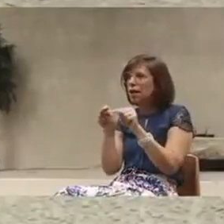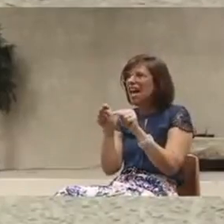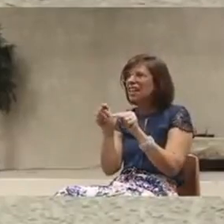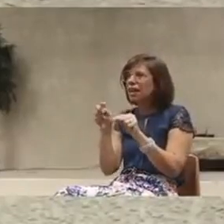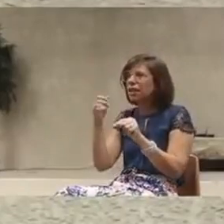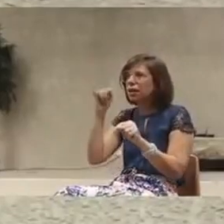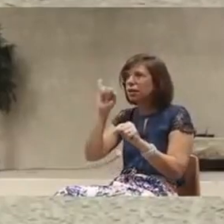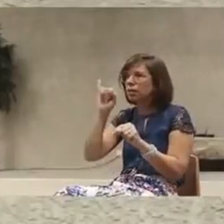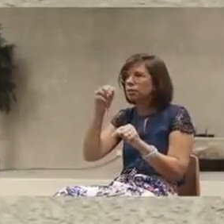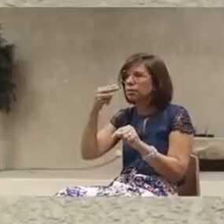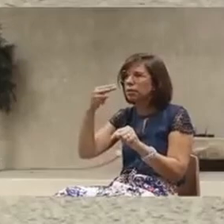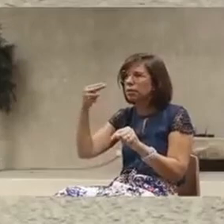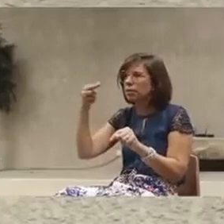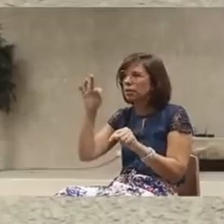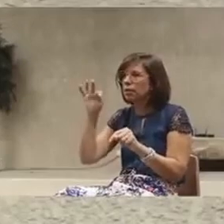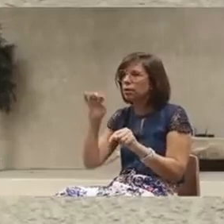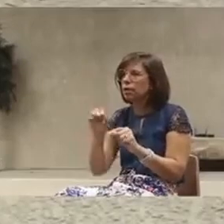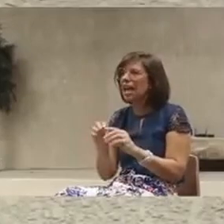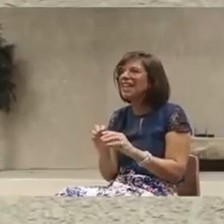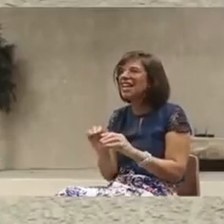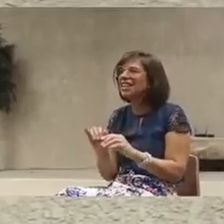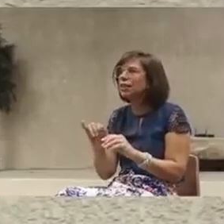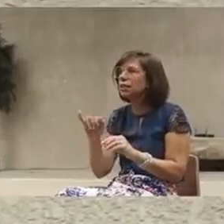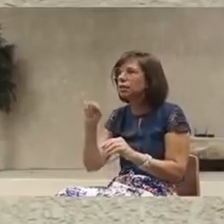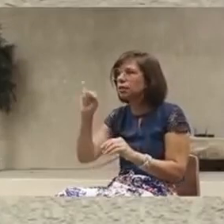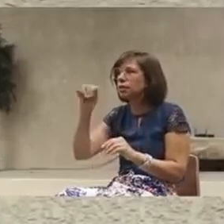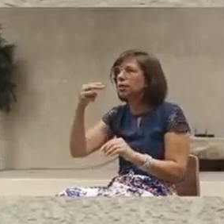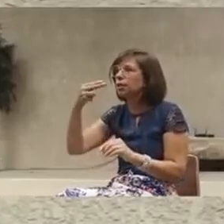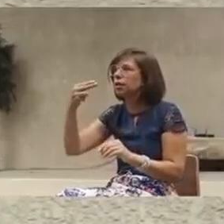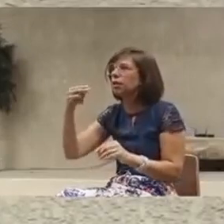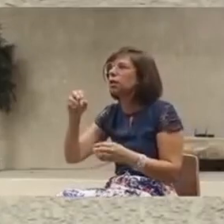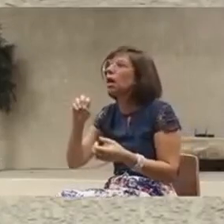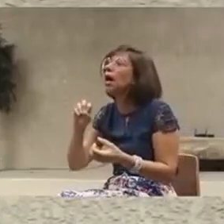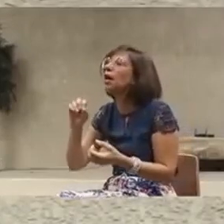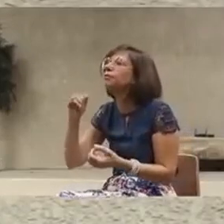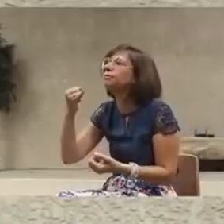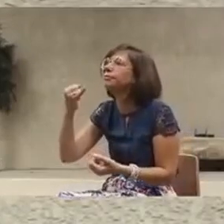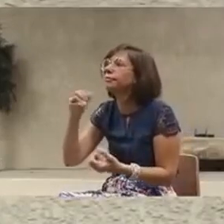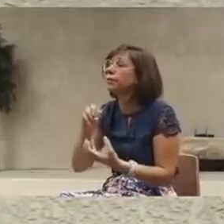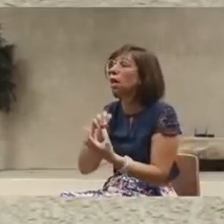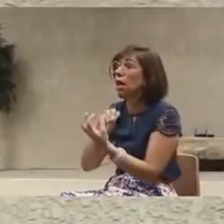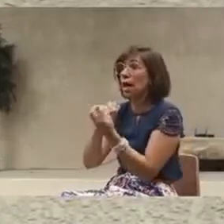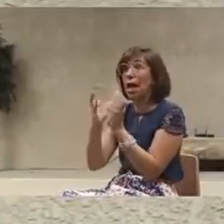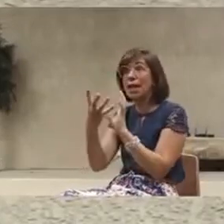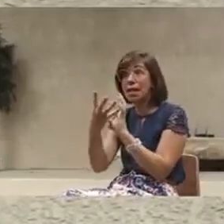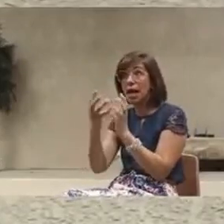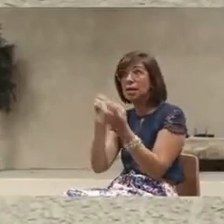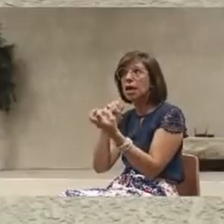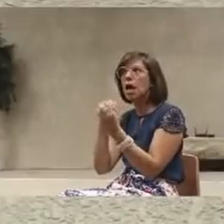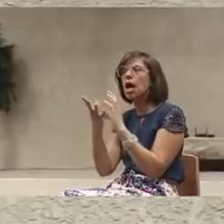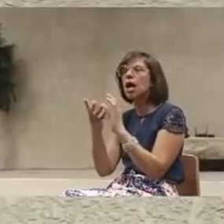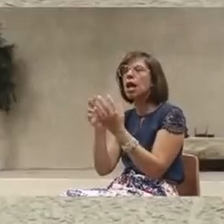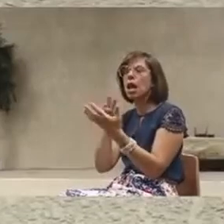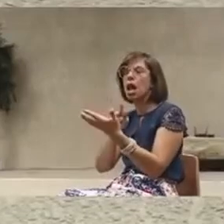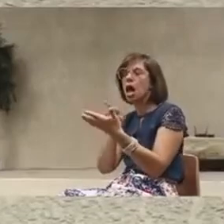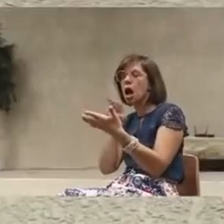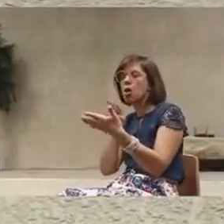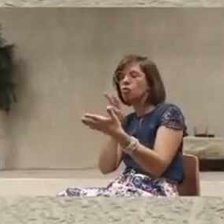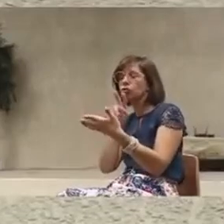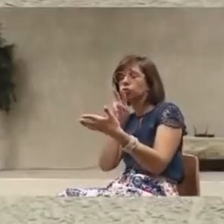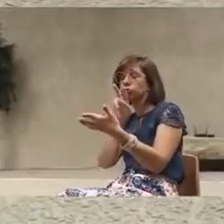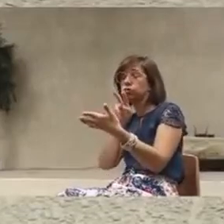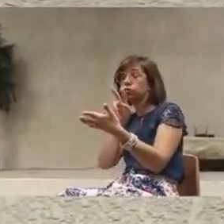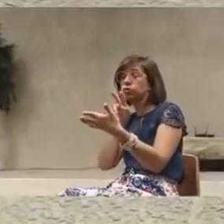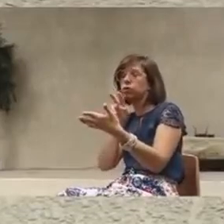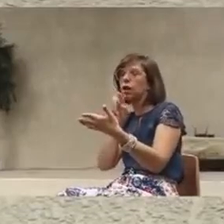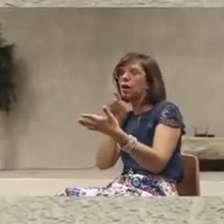bénis-les, encourage-les, Seigneur, et qu'ils puissent te connaître, et qu'à travers cette parole partagée, mais semée dans leur